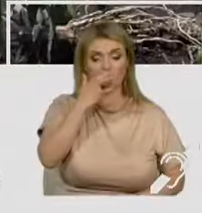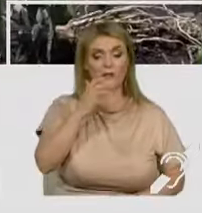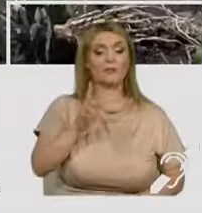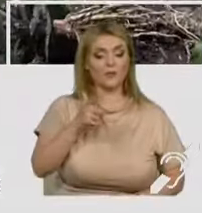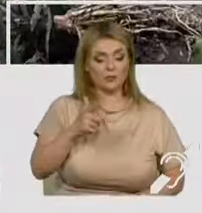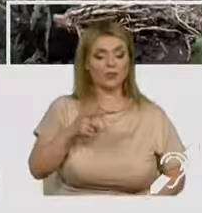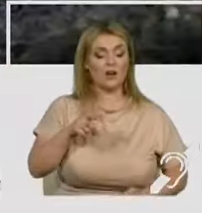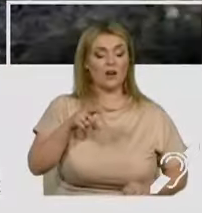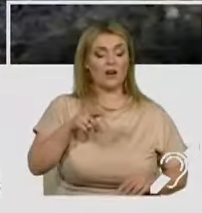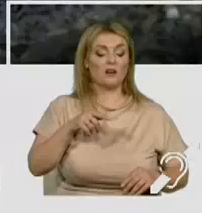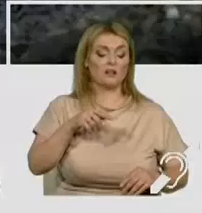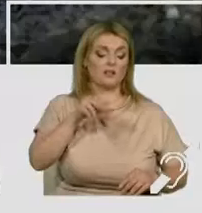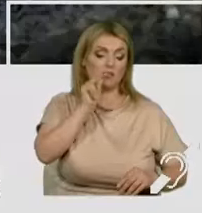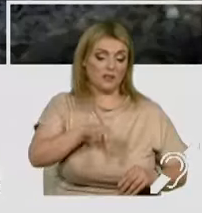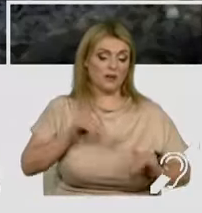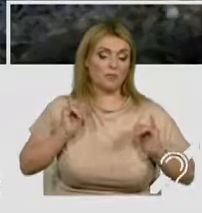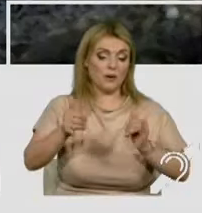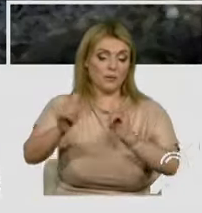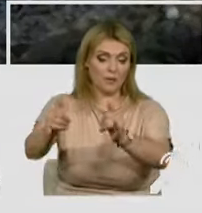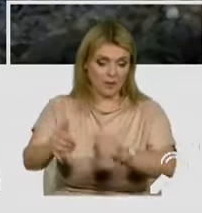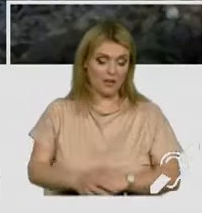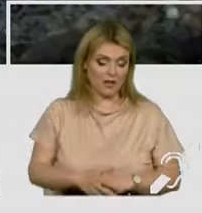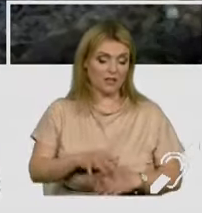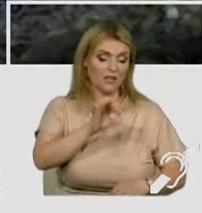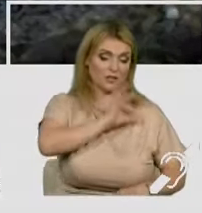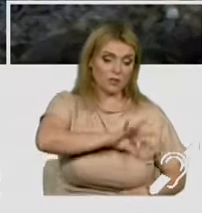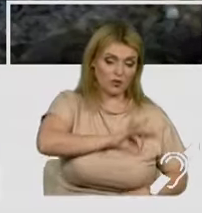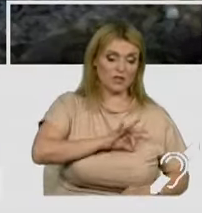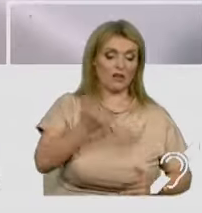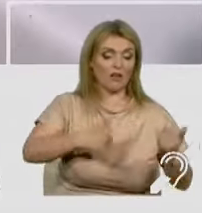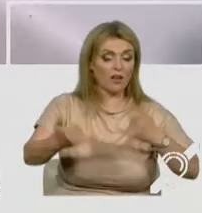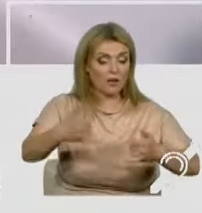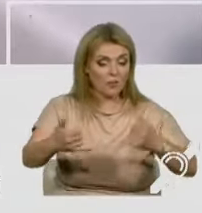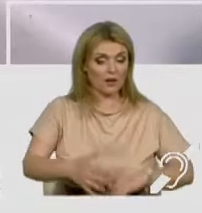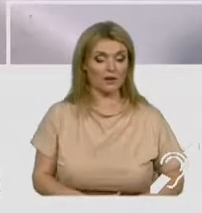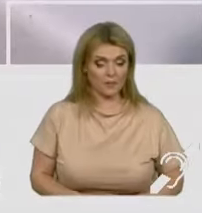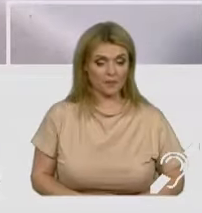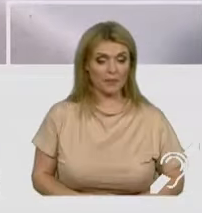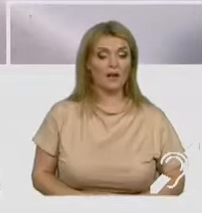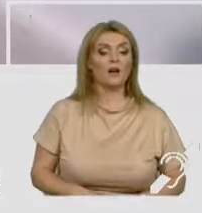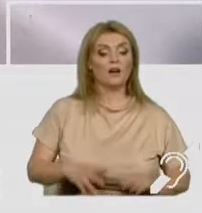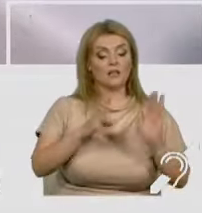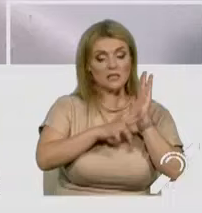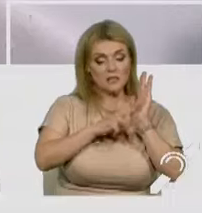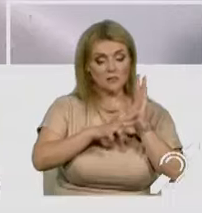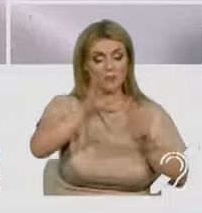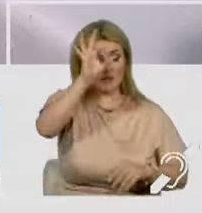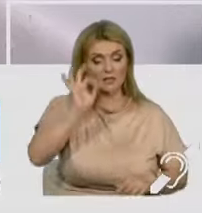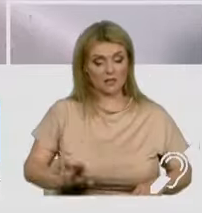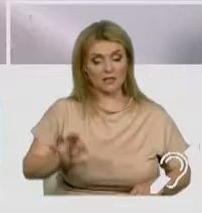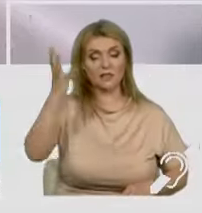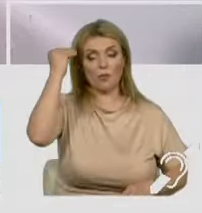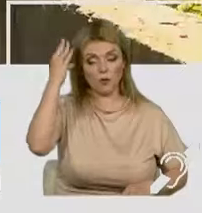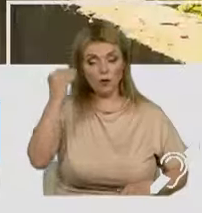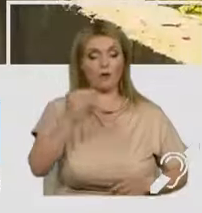îngrășămintelor în agricultură și a gestionării incorecte a deșeurilor. În prezent, peste 97% din locuitorii de la orașe au acces la